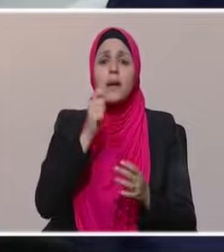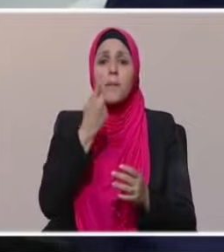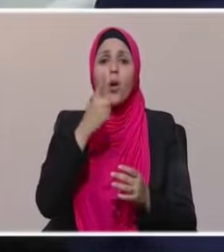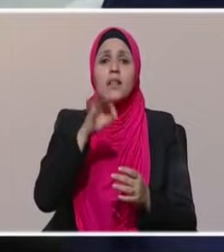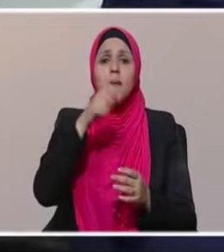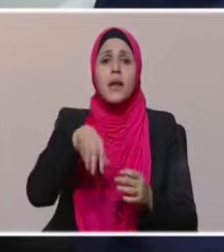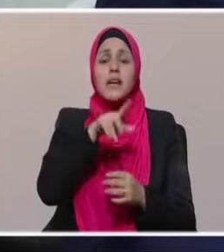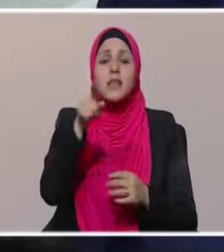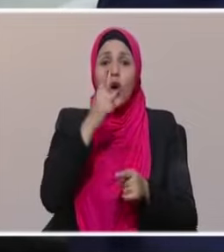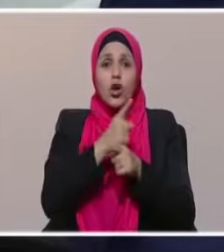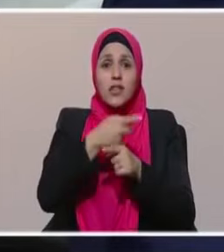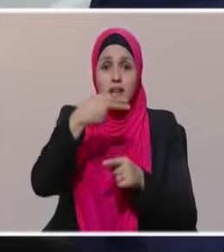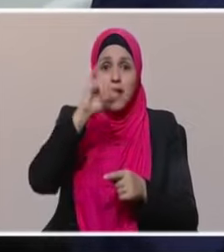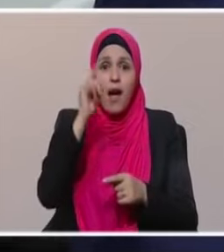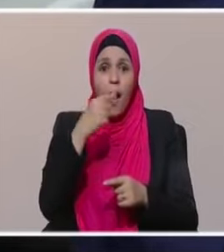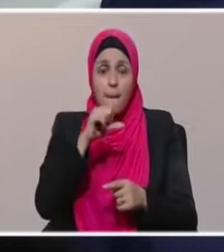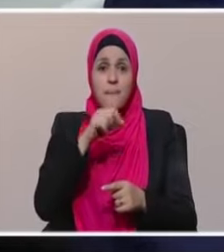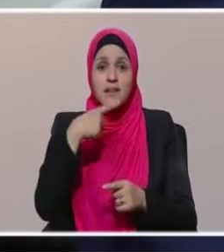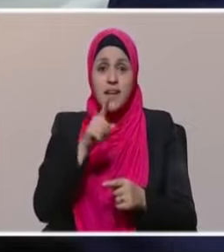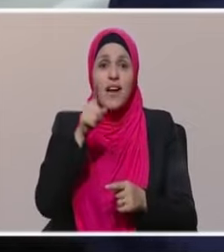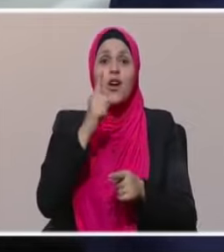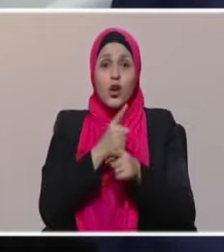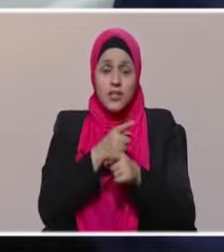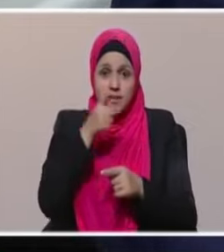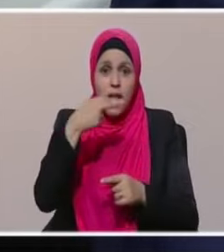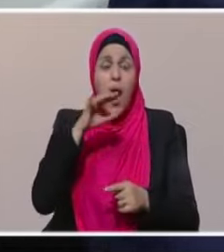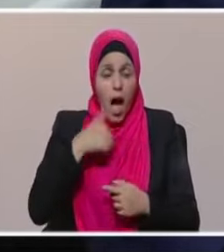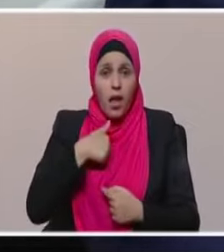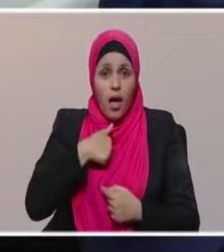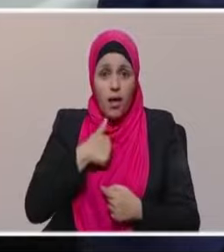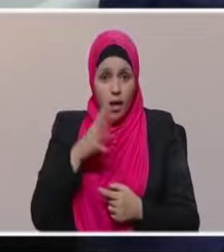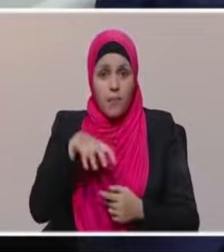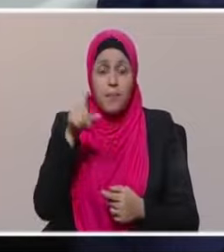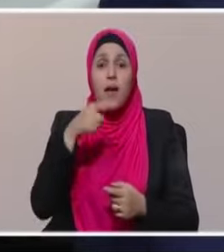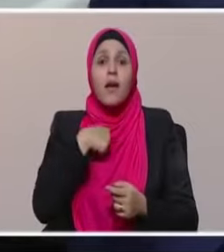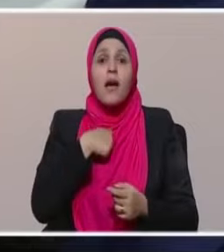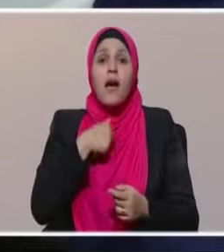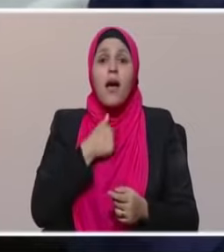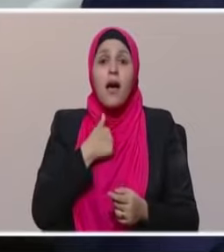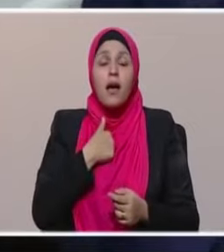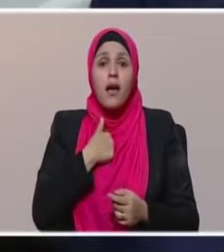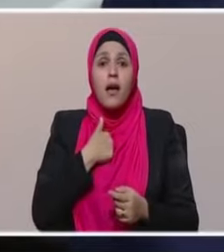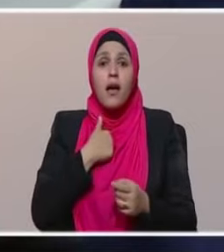حضرتك استاذ عمرو الليسي. انا عمرو الليسي. استاذ عمرو الليسي. طيب هو قال لي